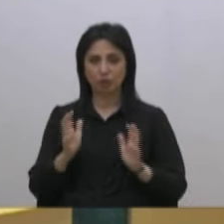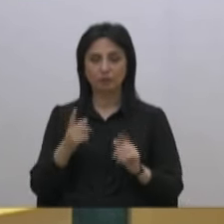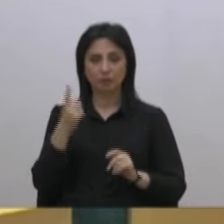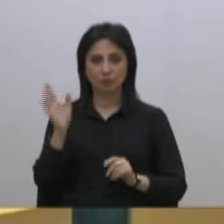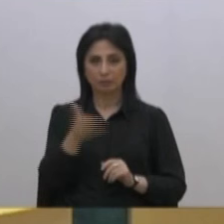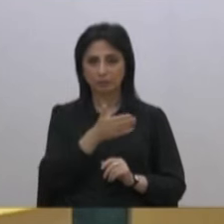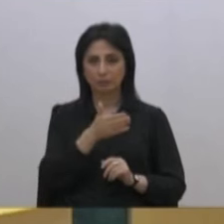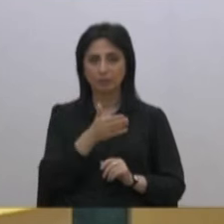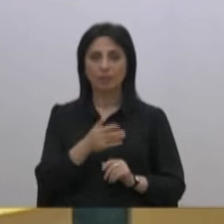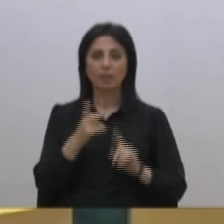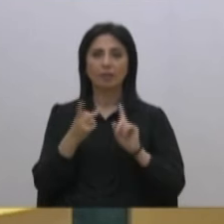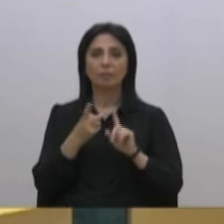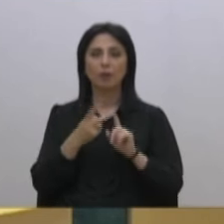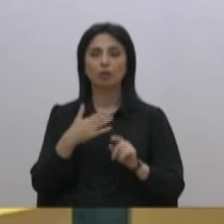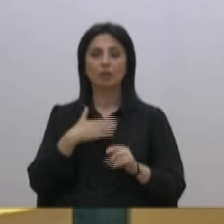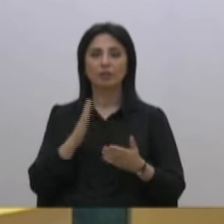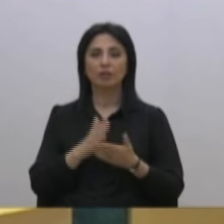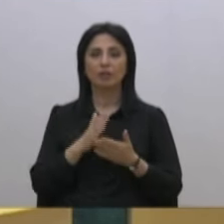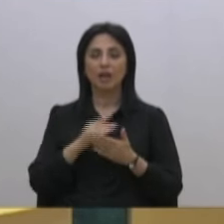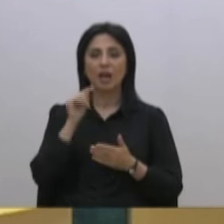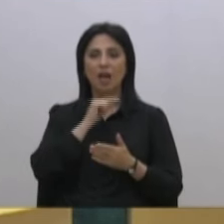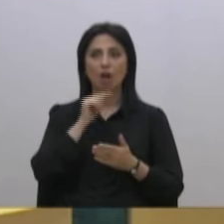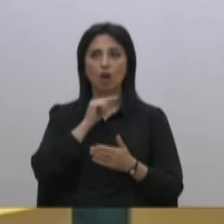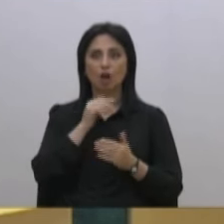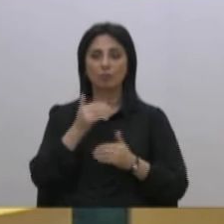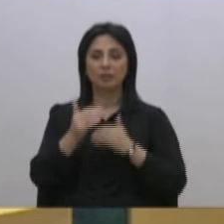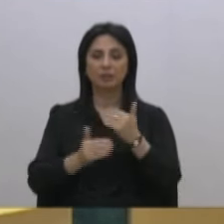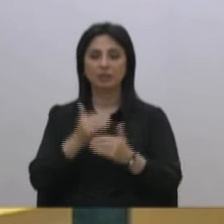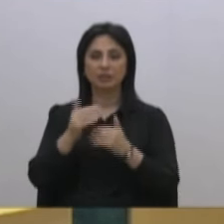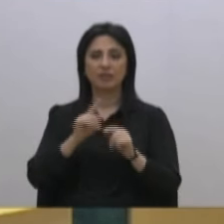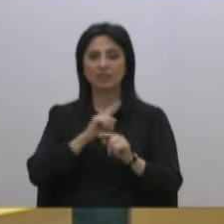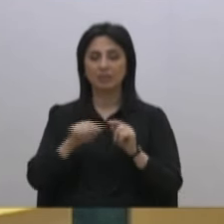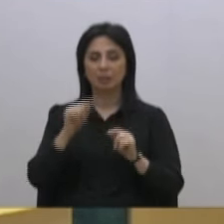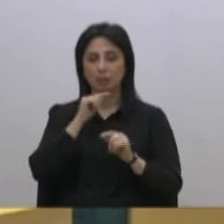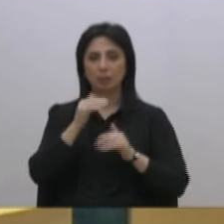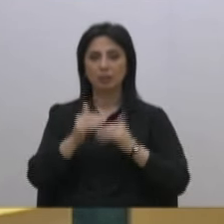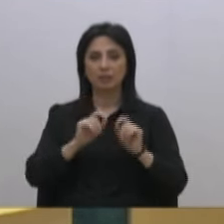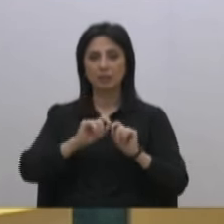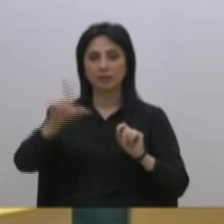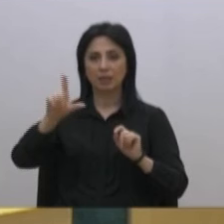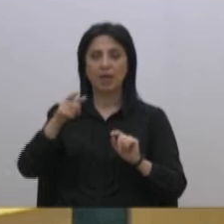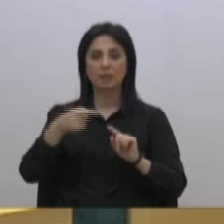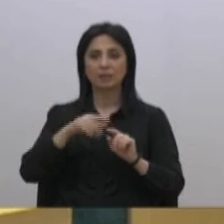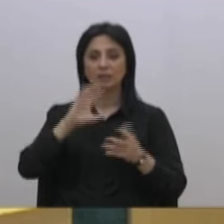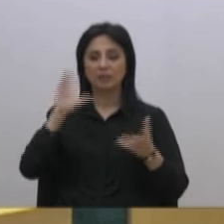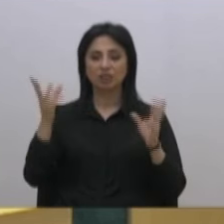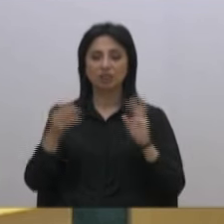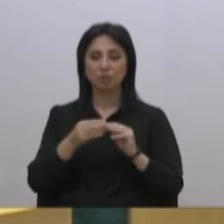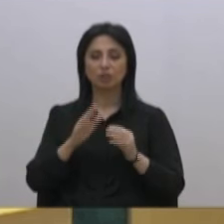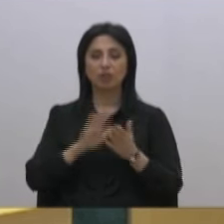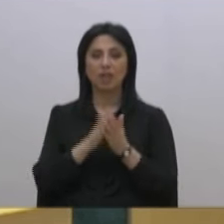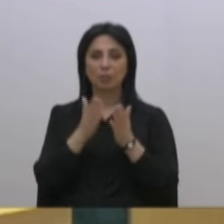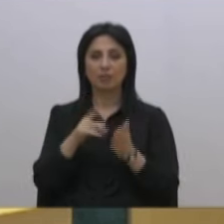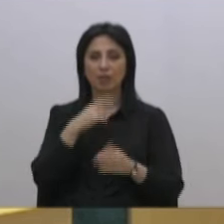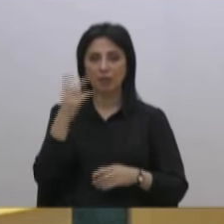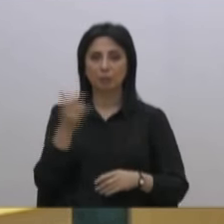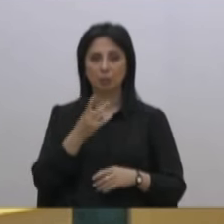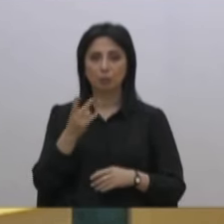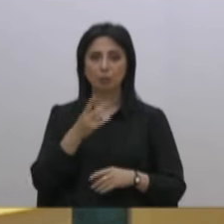ერთი. და მეორე, ჩვენ გვაქვს ეკონომიკური წინსვლა, სწრაფი ეკონომიკური ზრდა და საბოლოო ჯამში ესეც განაპირობებს, რა თქმა